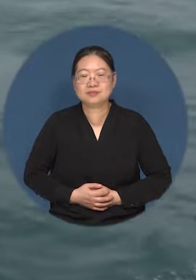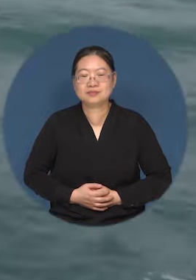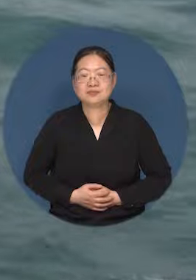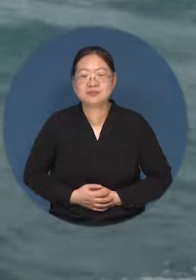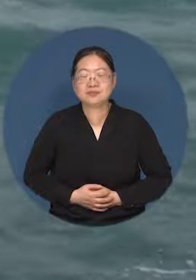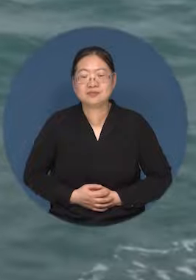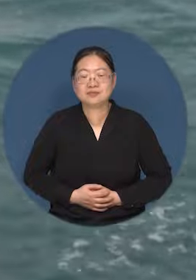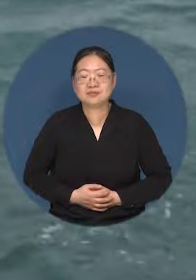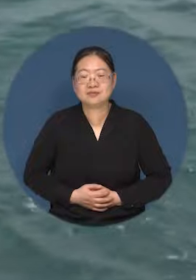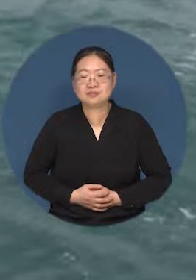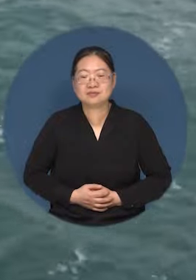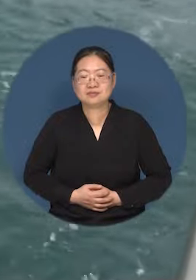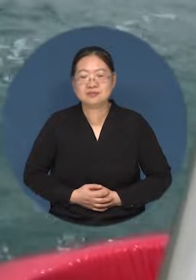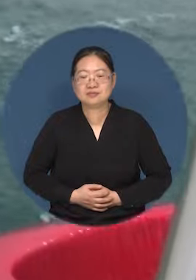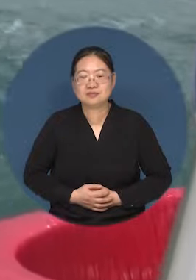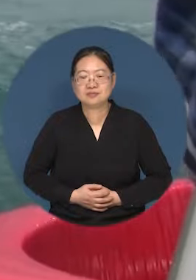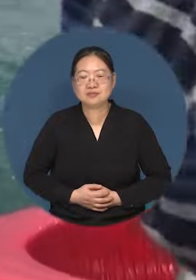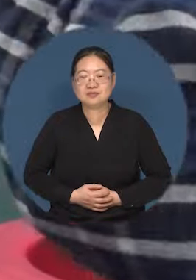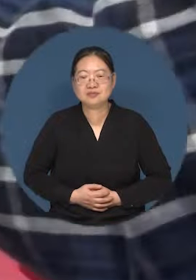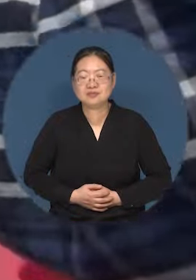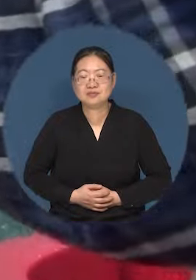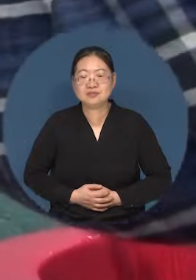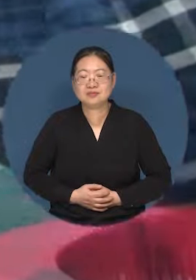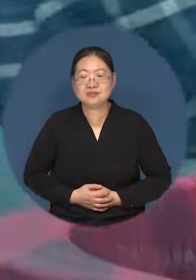1번 여기 바로 있다. 바로 1번 여기. 예, 제돌이.